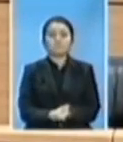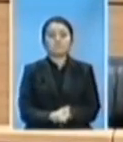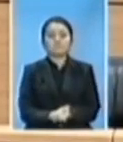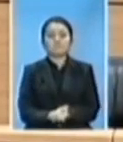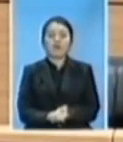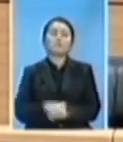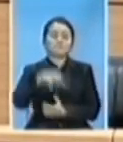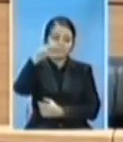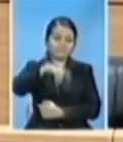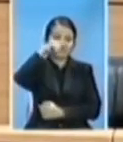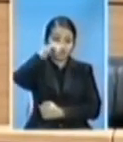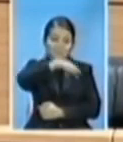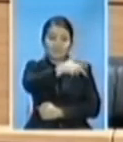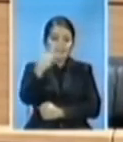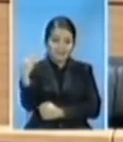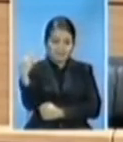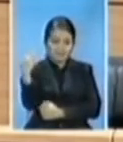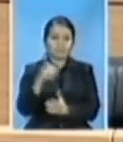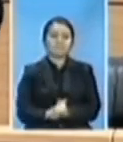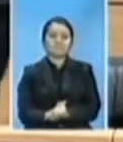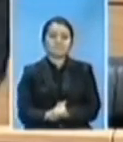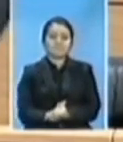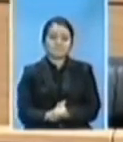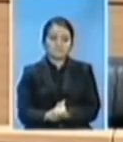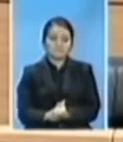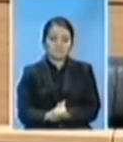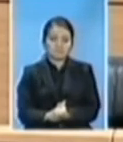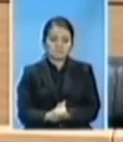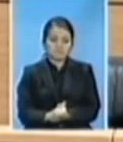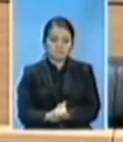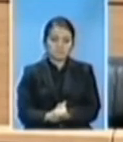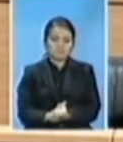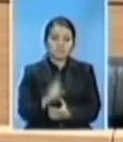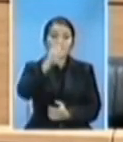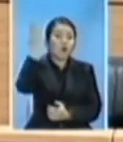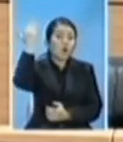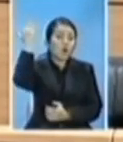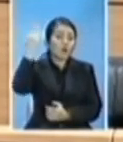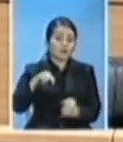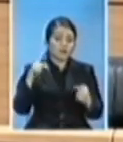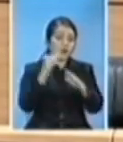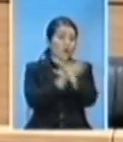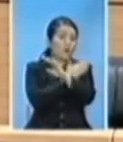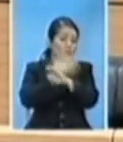สถานีไทย PBS ของท่านมาจาก ITV